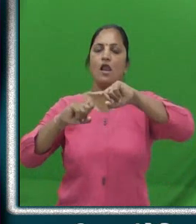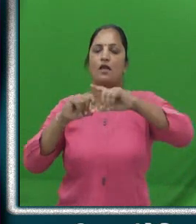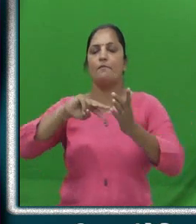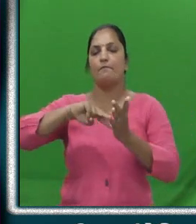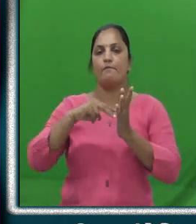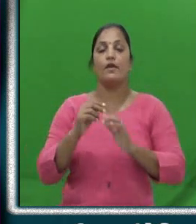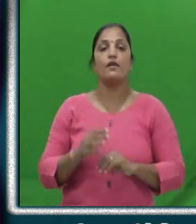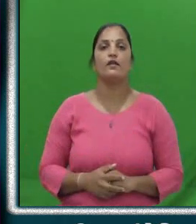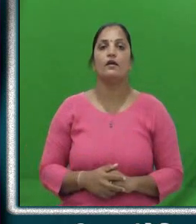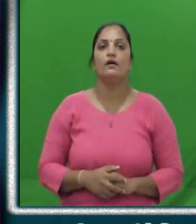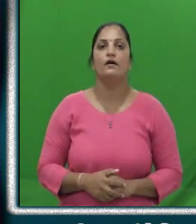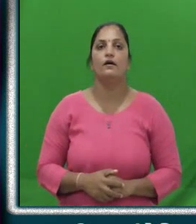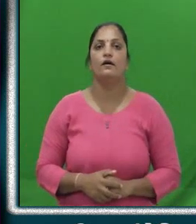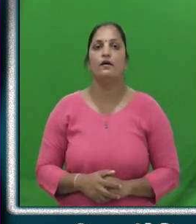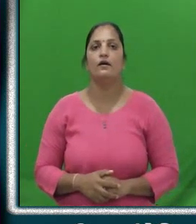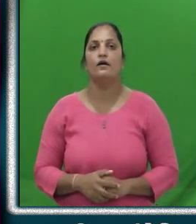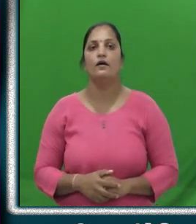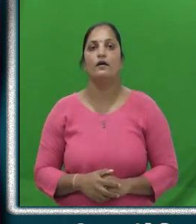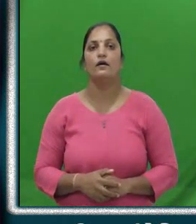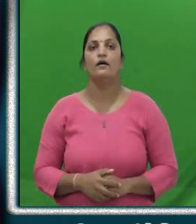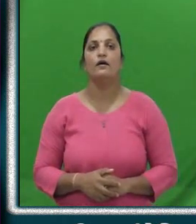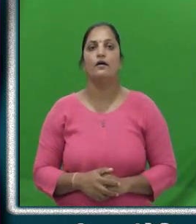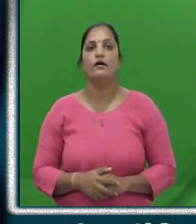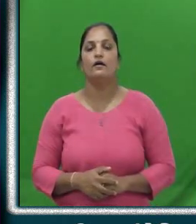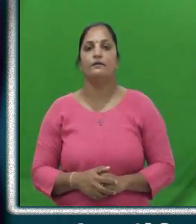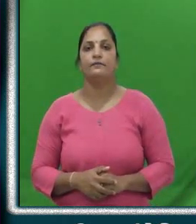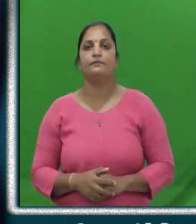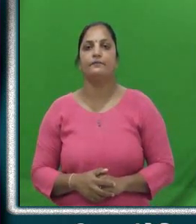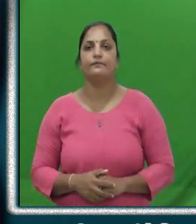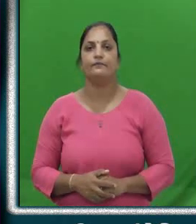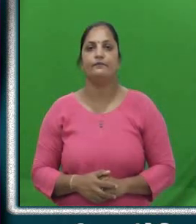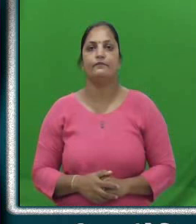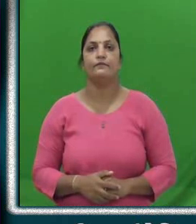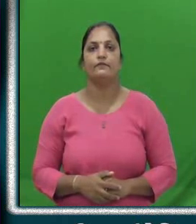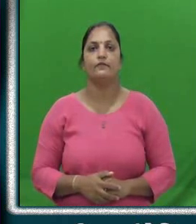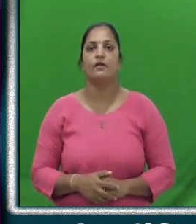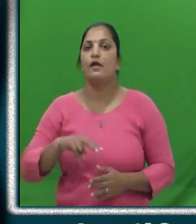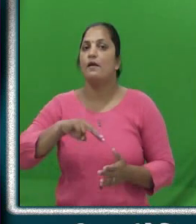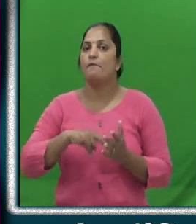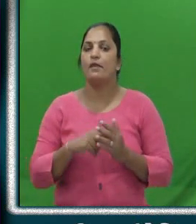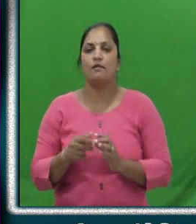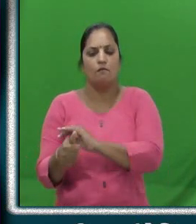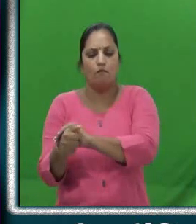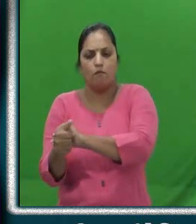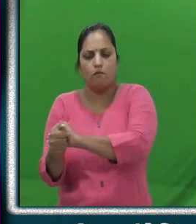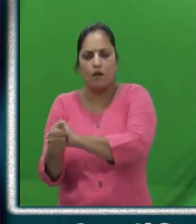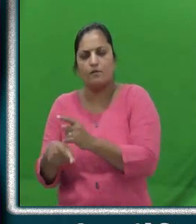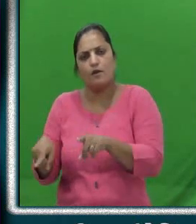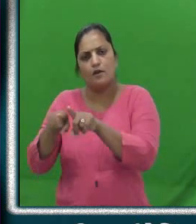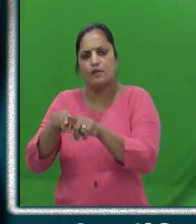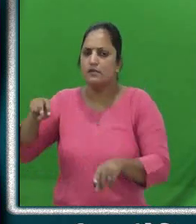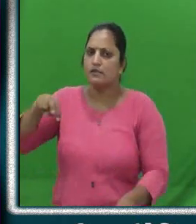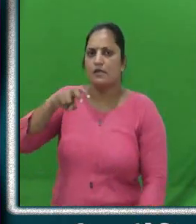ટર્ટલ વોક એ શું છે નામ નથી એક ચરવરનું નામ છે ટર્ટલ વોક એટલે